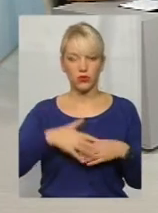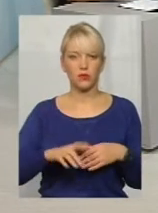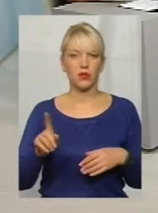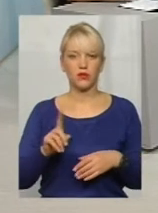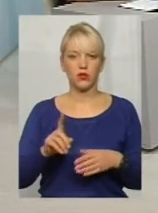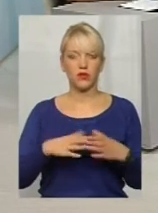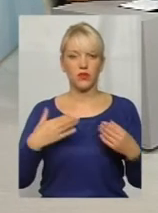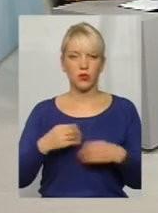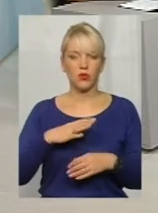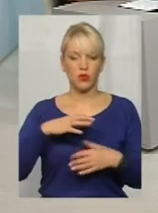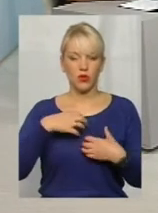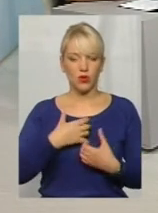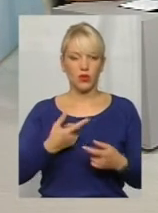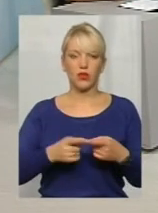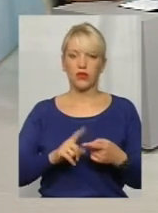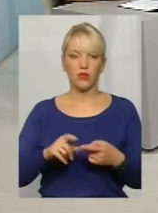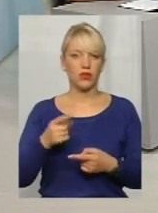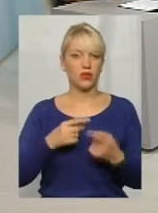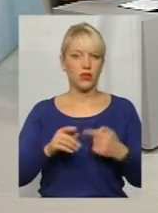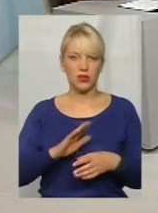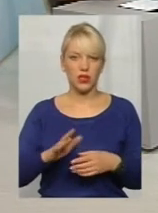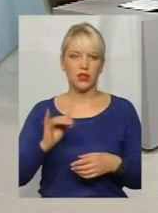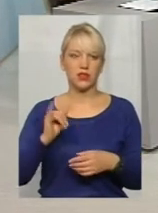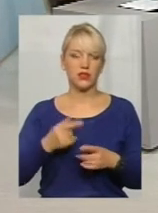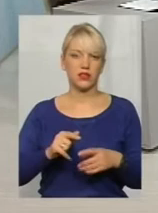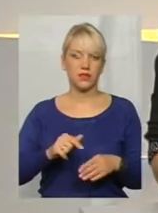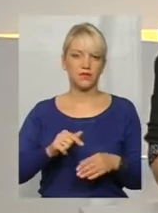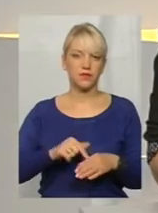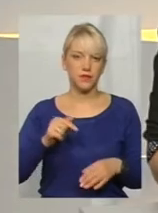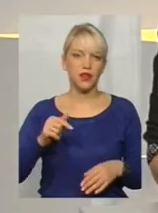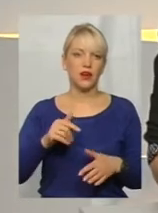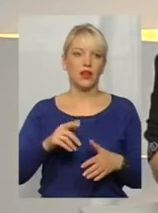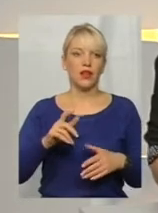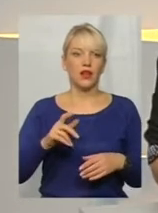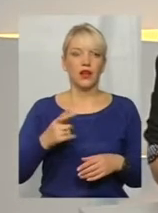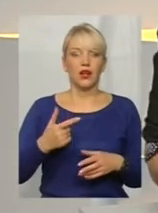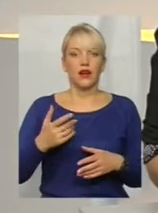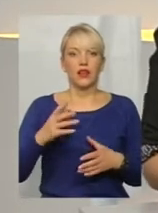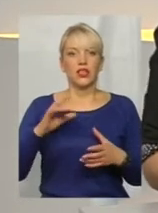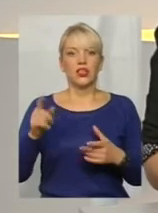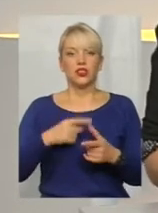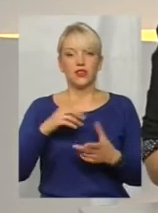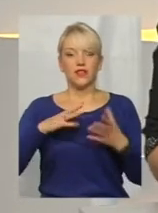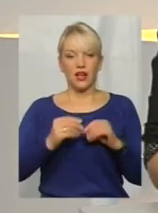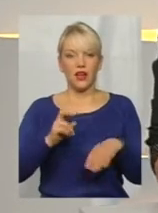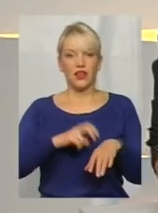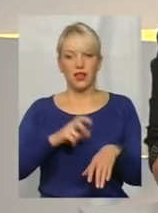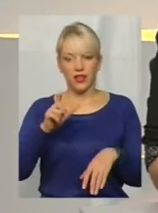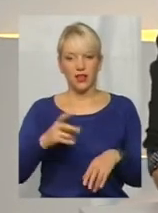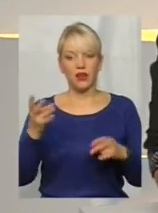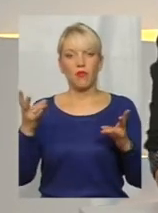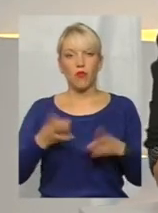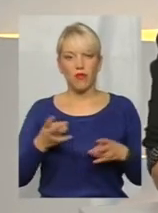в сім'ї було горе, і воно до сих пір чіпає. От скажіть, чи взагалі лікар повинен, чи є якась